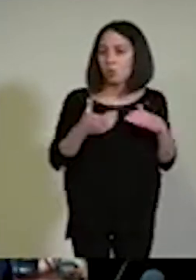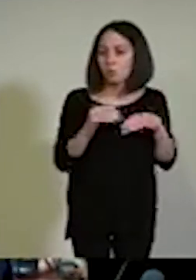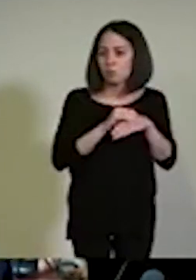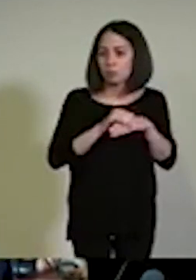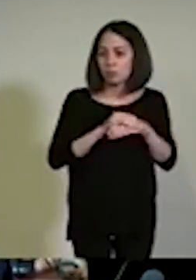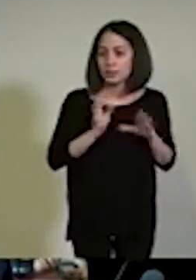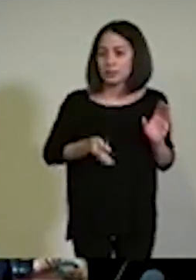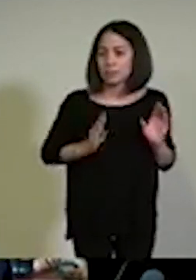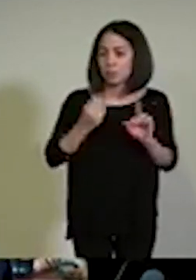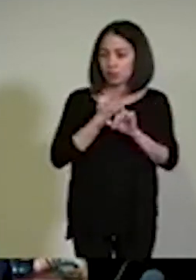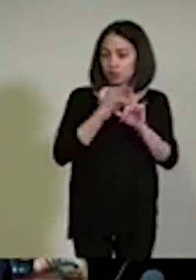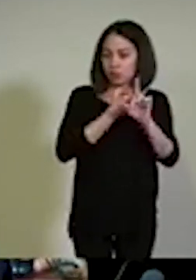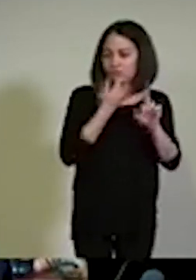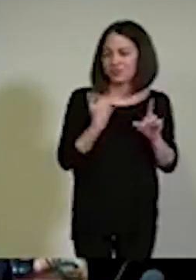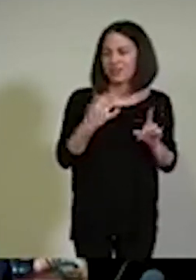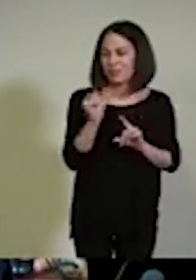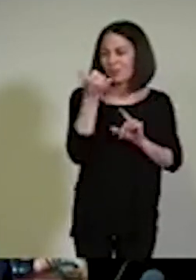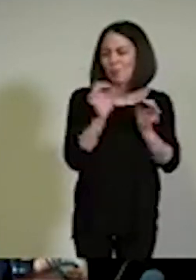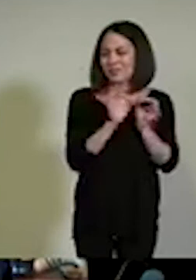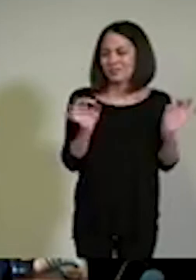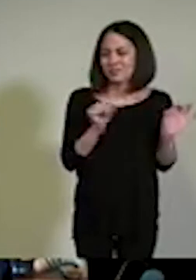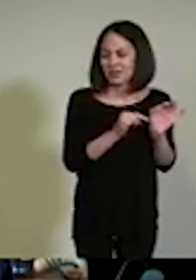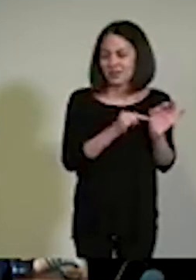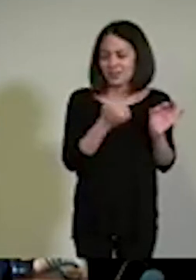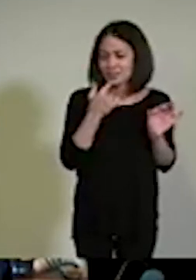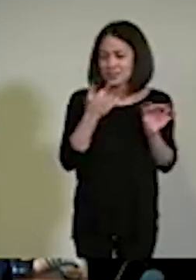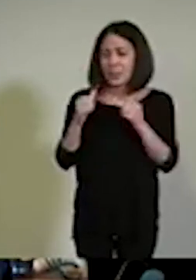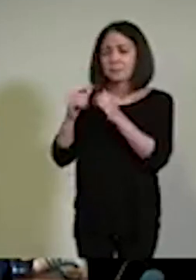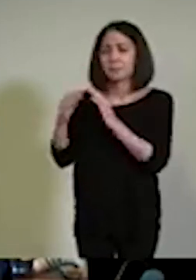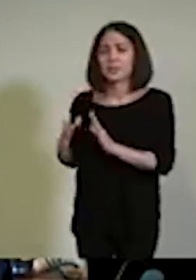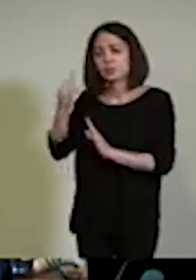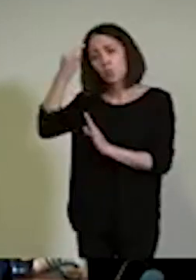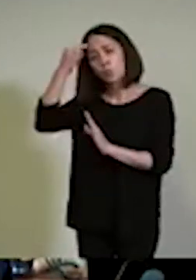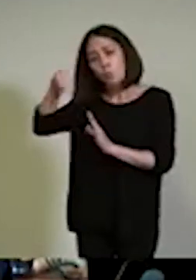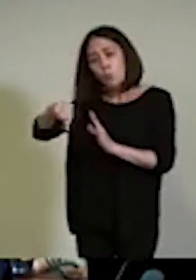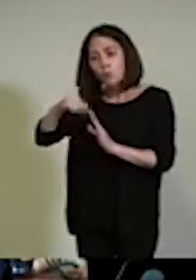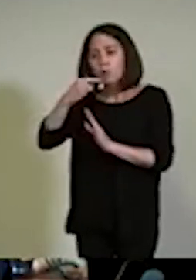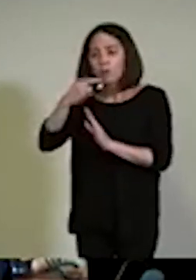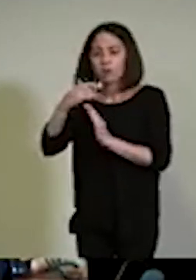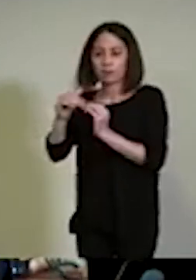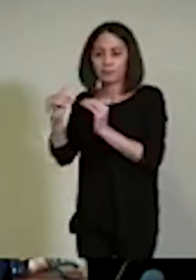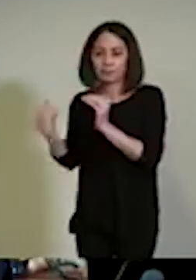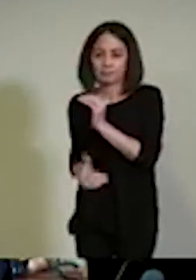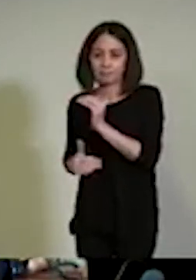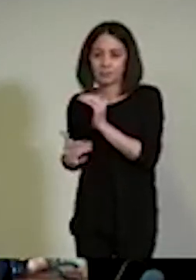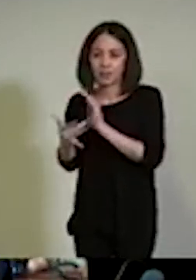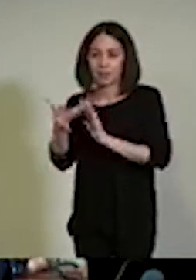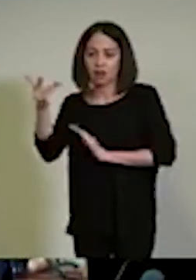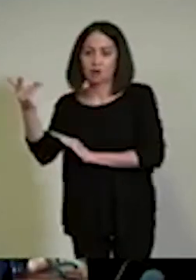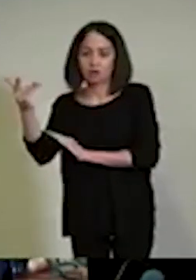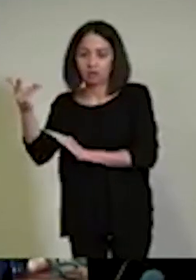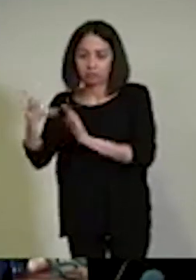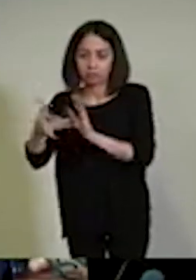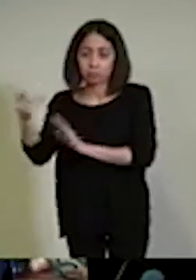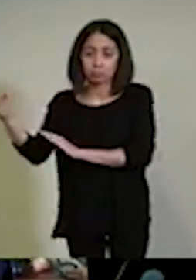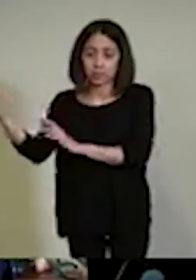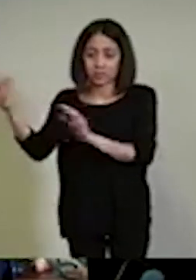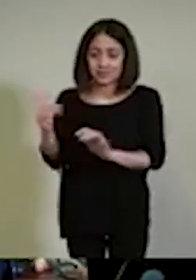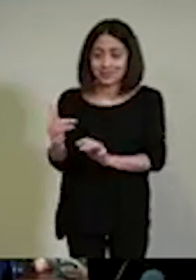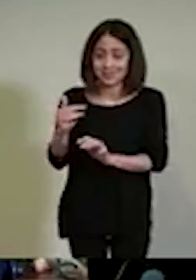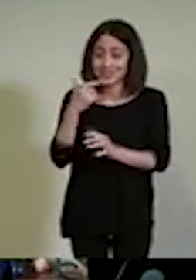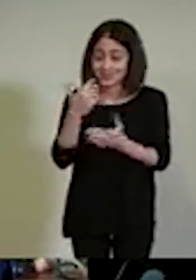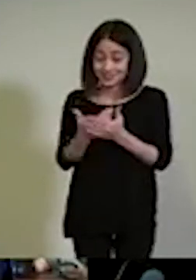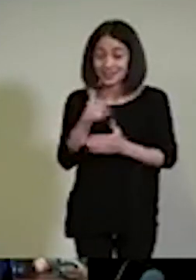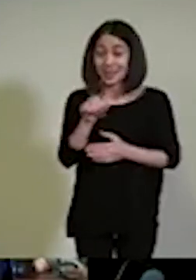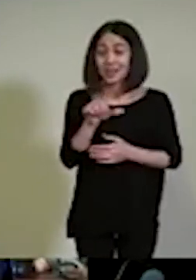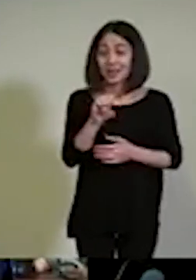première formulation, parlait d'une maison pour mineurs exilés. La place des mineurs exilés isolés est à l'ASE. C'est ce qui est fait